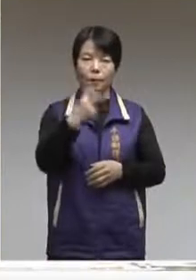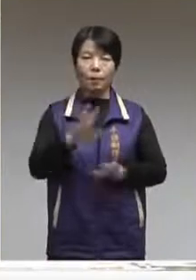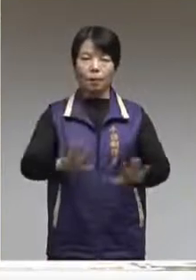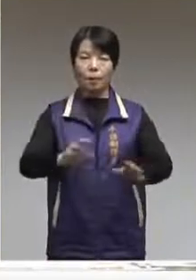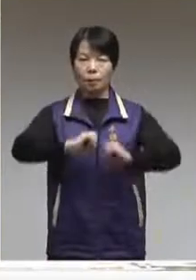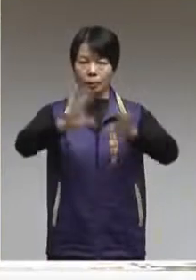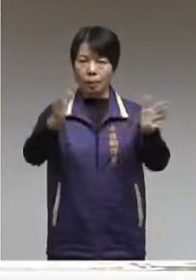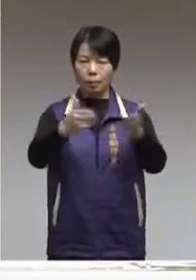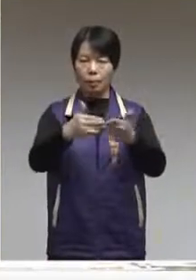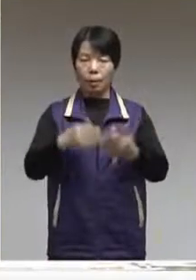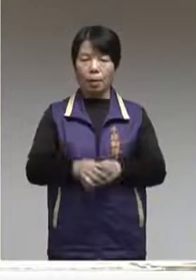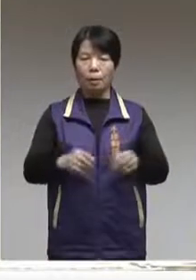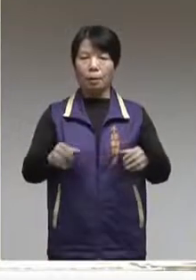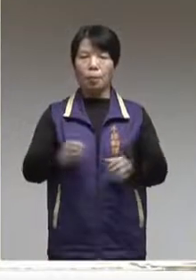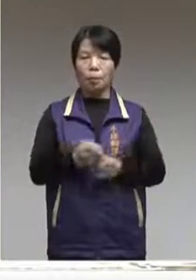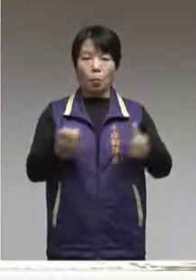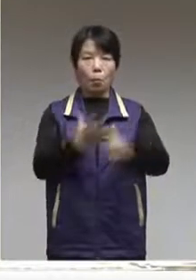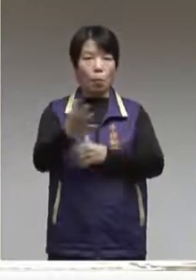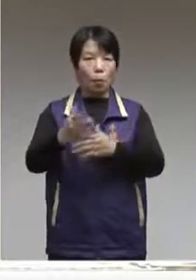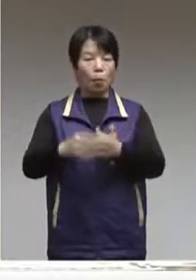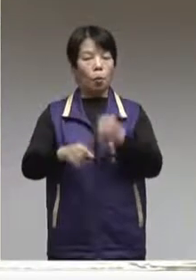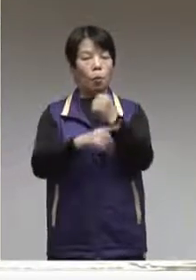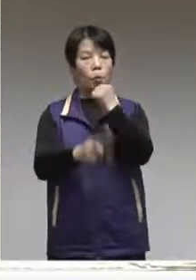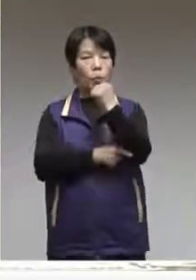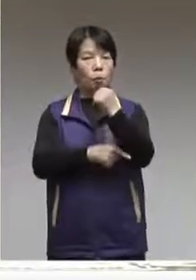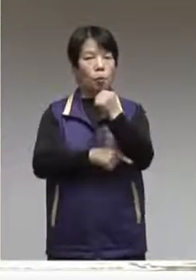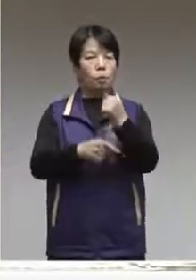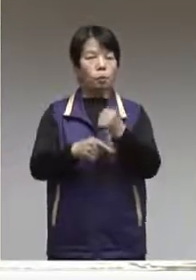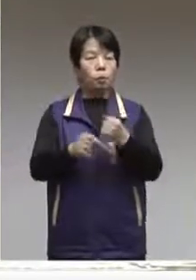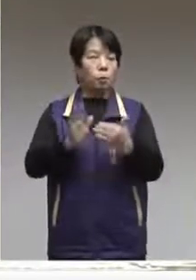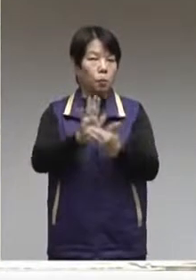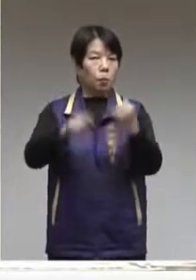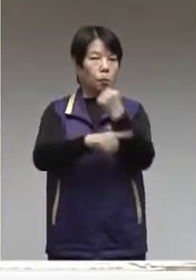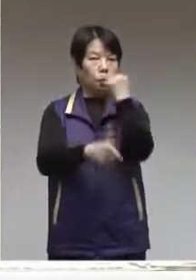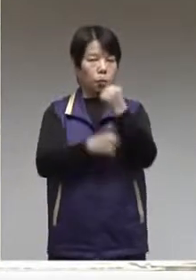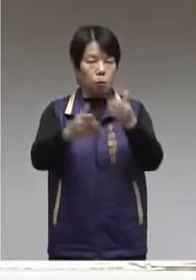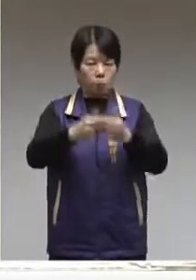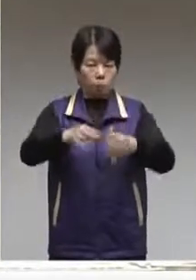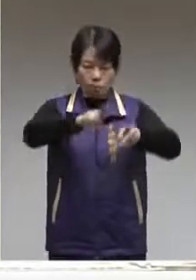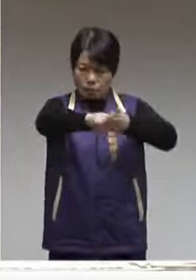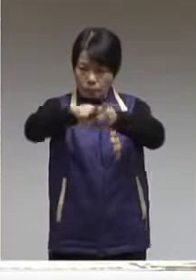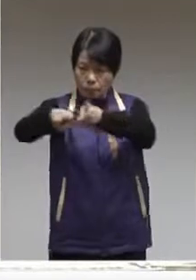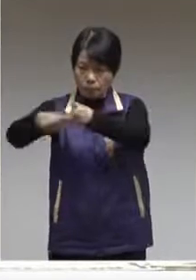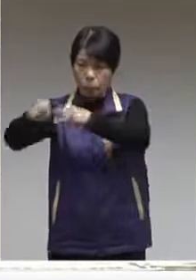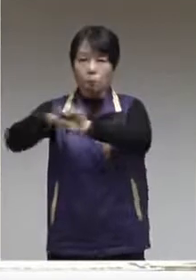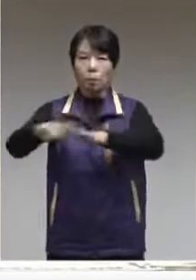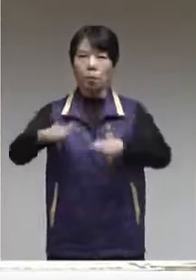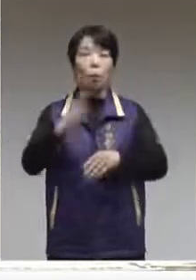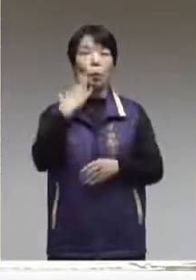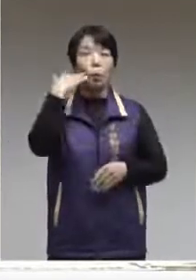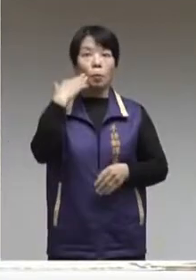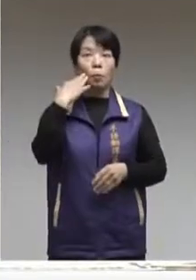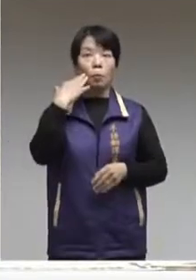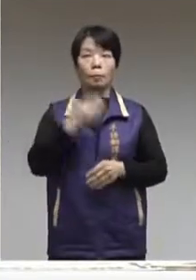状病毒防治法，我们会发细胞检讯，也会通知。好，那假